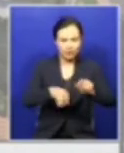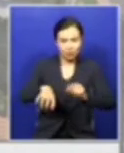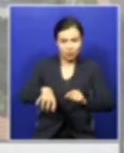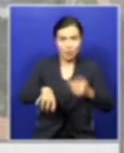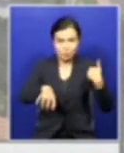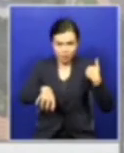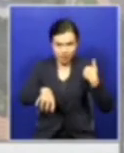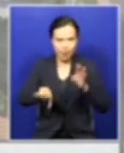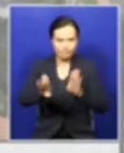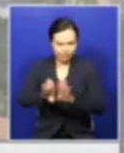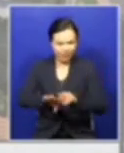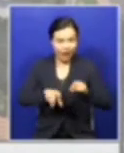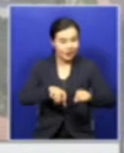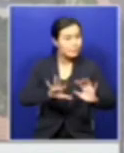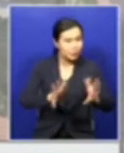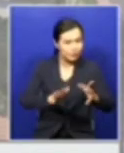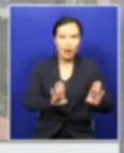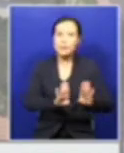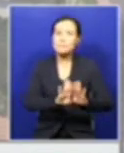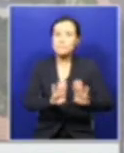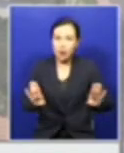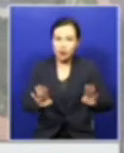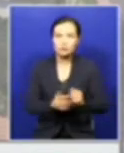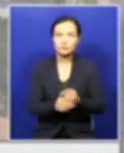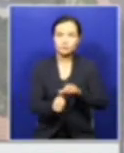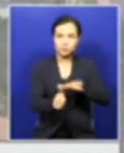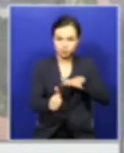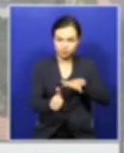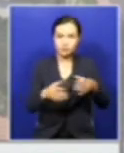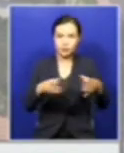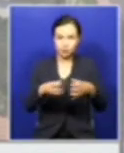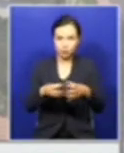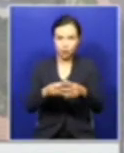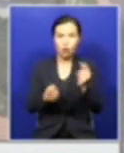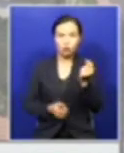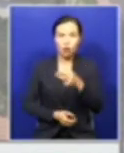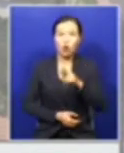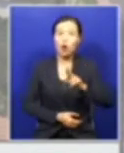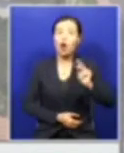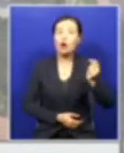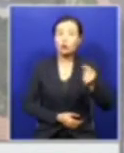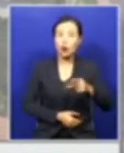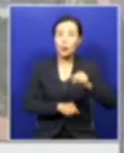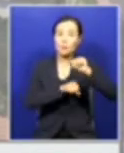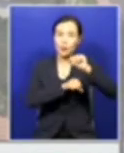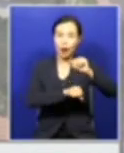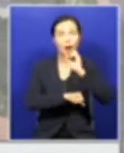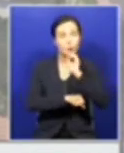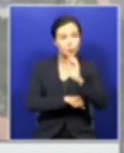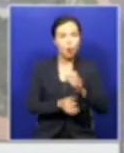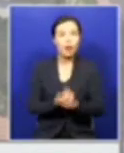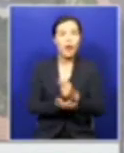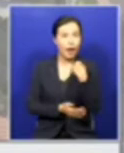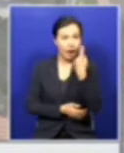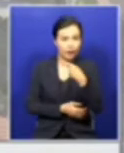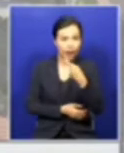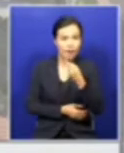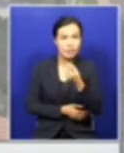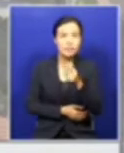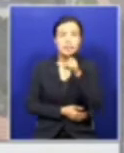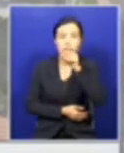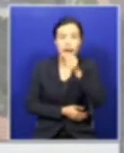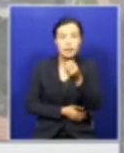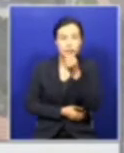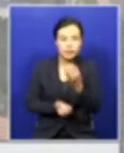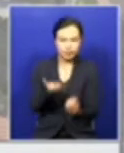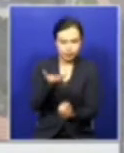ทีและผู้นำประเทศนำโดยพรรคไทยรักไทยเช่นกันค่ะประกาศทันทีว่าถ้าใครกินไก่สุกไ